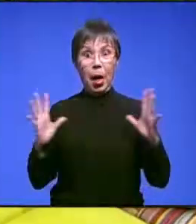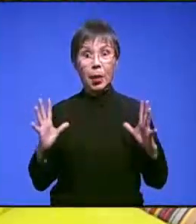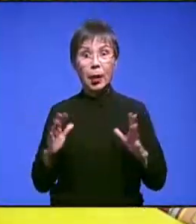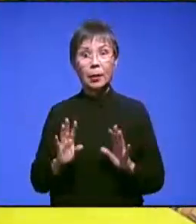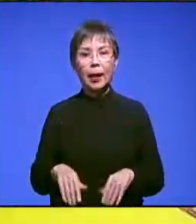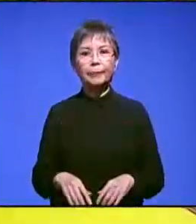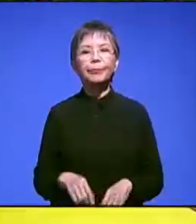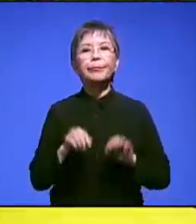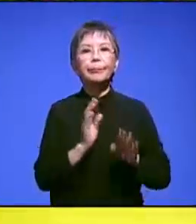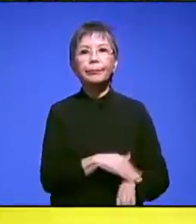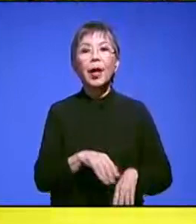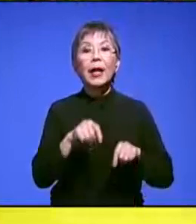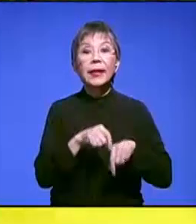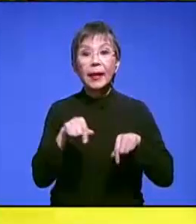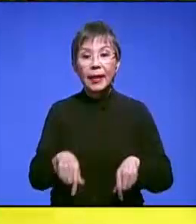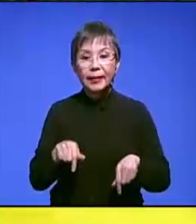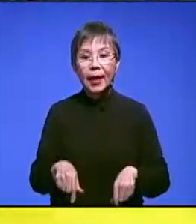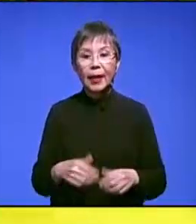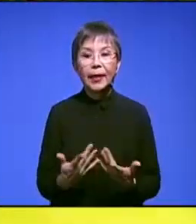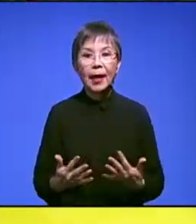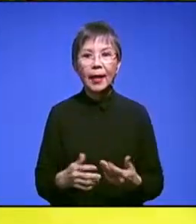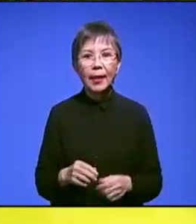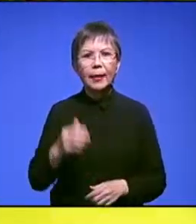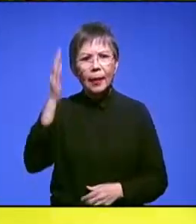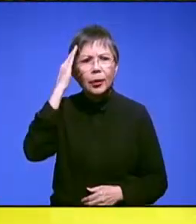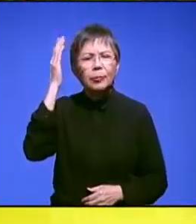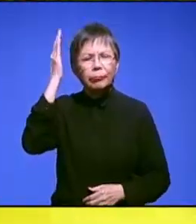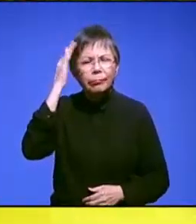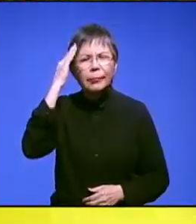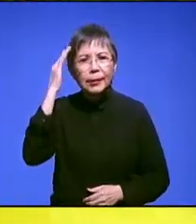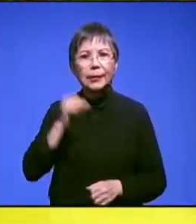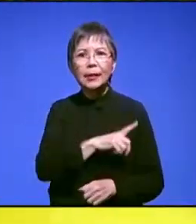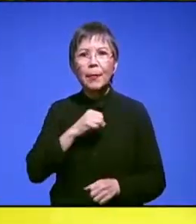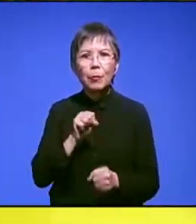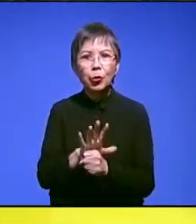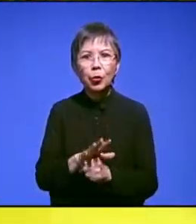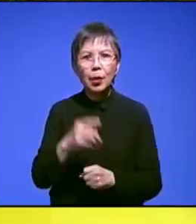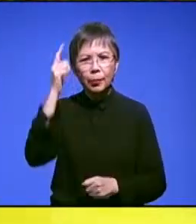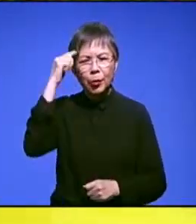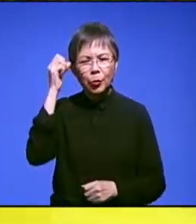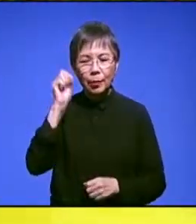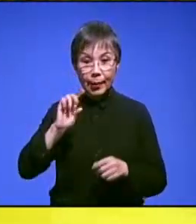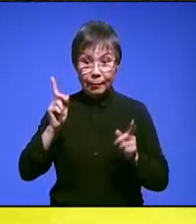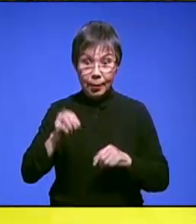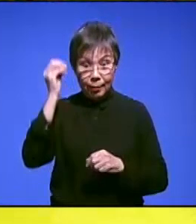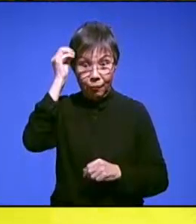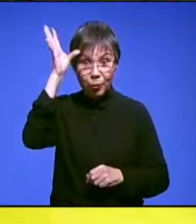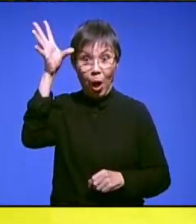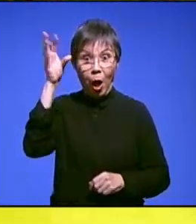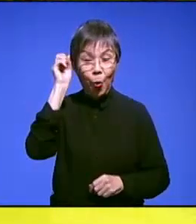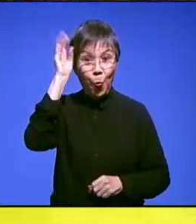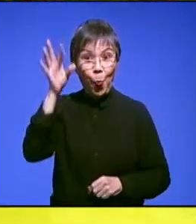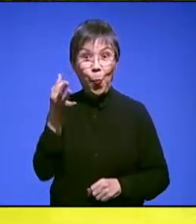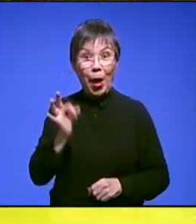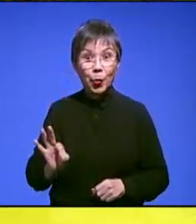Nah, saat ini masyarakat memang sedang diuji untuk terus mengasah kreativitasnya supaya memunculkan inovasi-inovasi baru guna